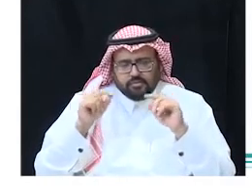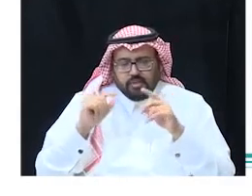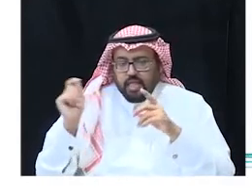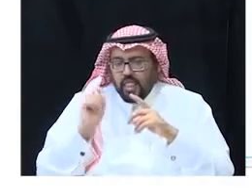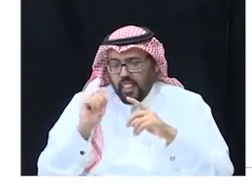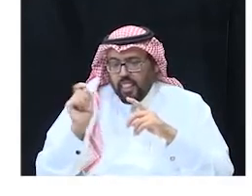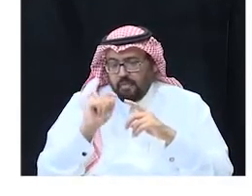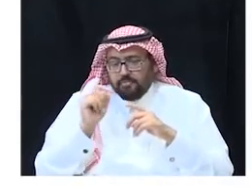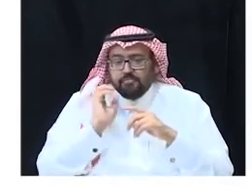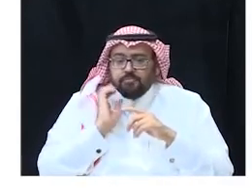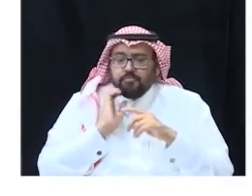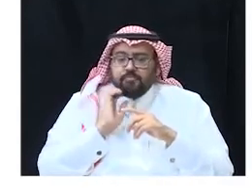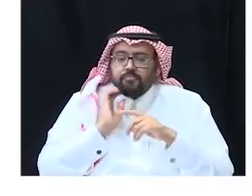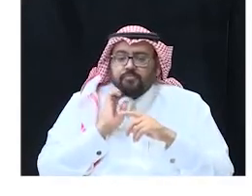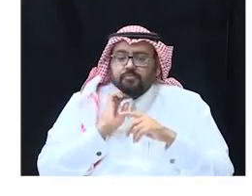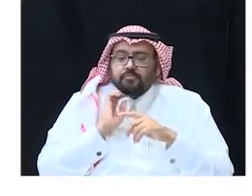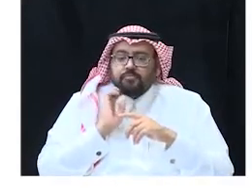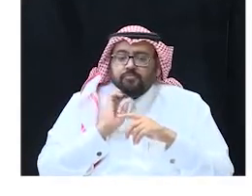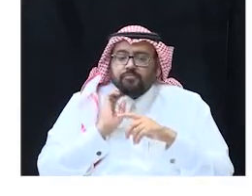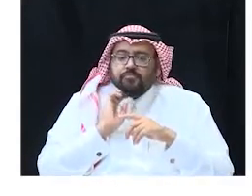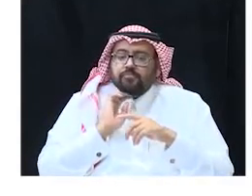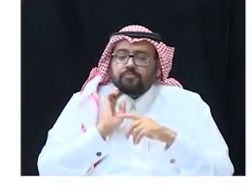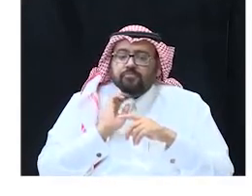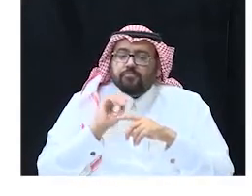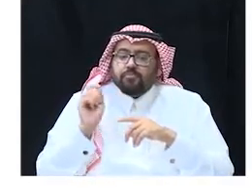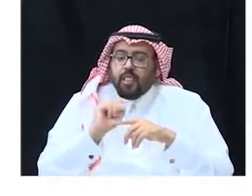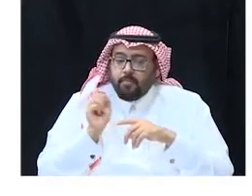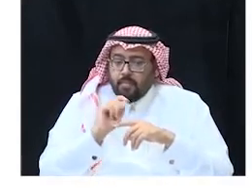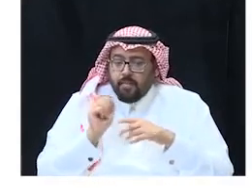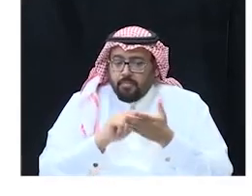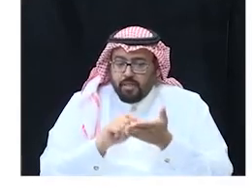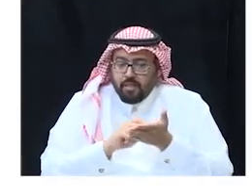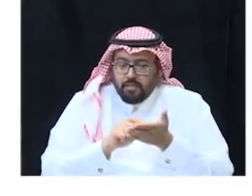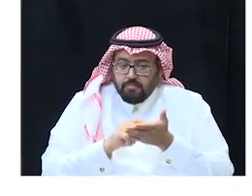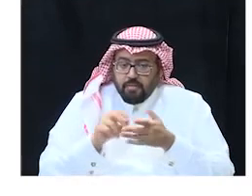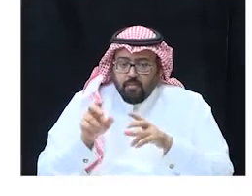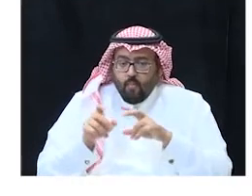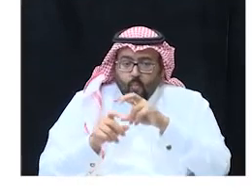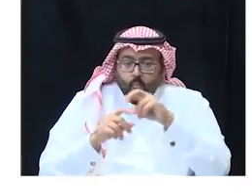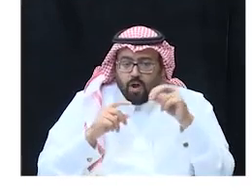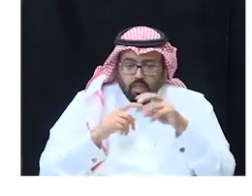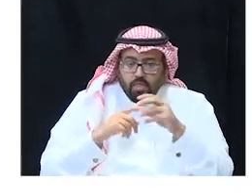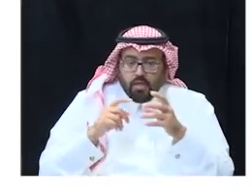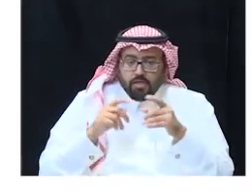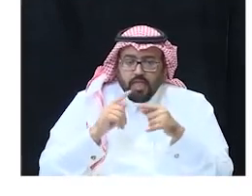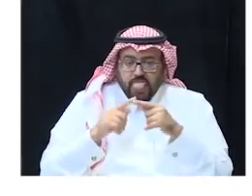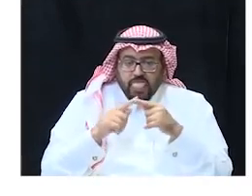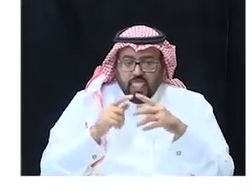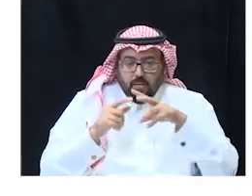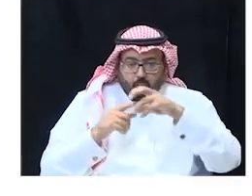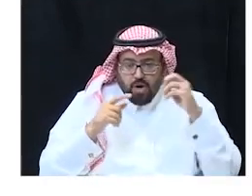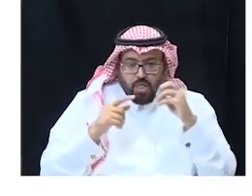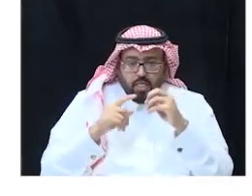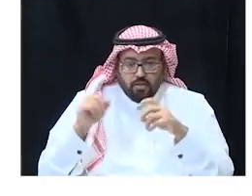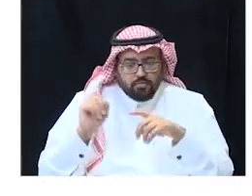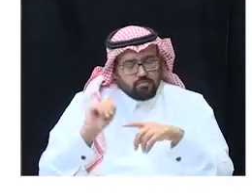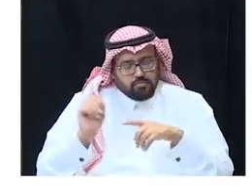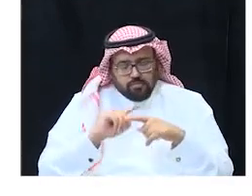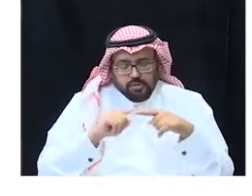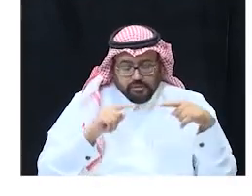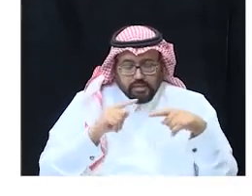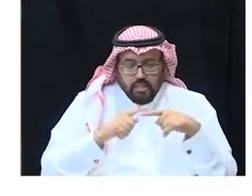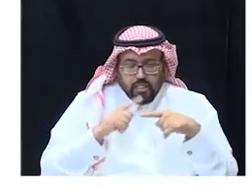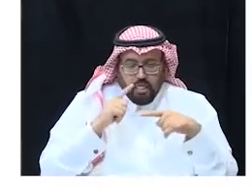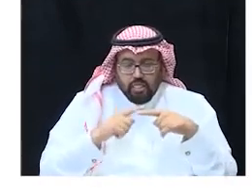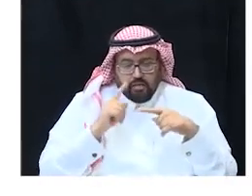ممتازين. ينجذب. طيب هل يجذب المغناطيس القلم ولماذا؟ فعندي قلم رصاص.